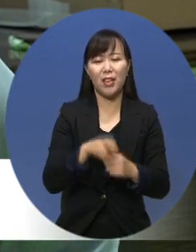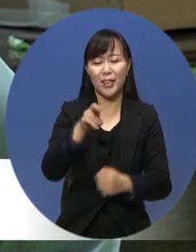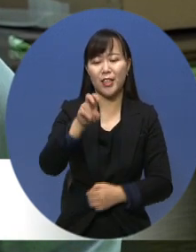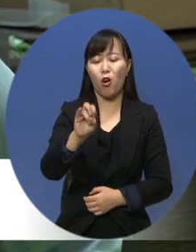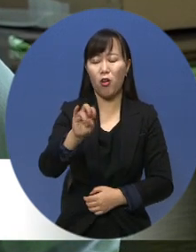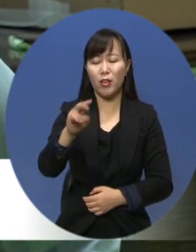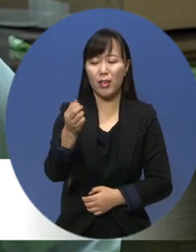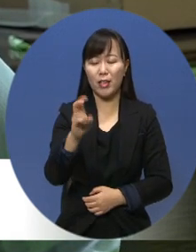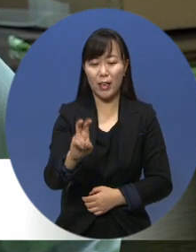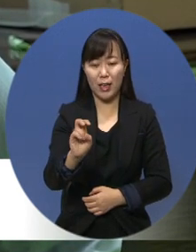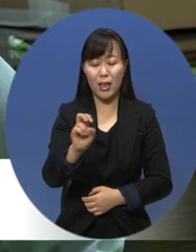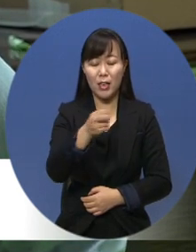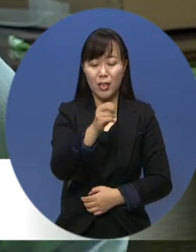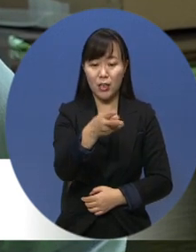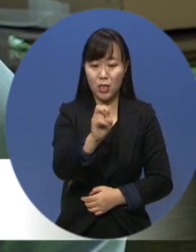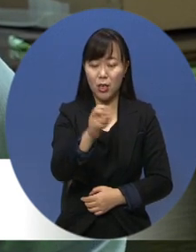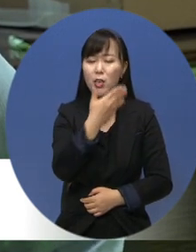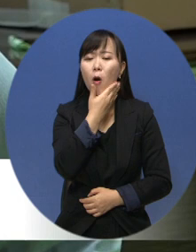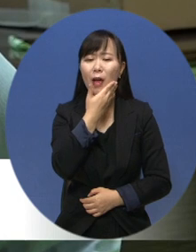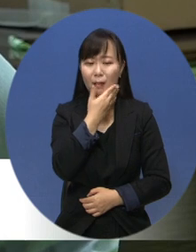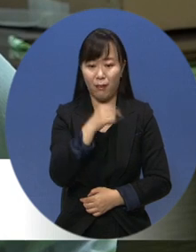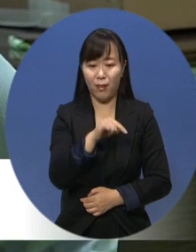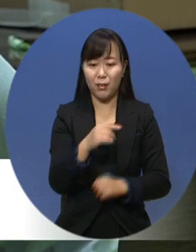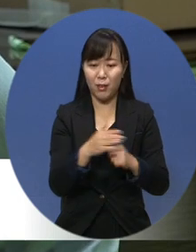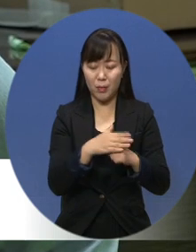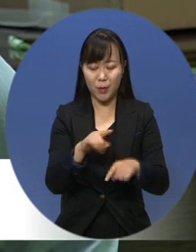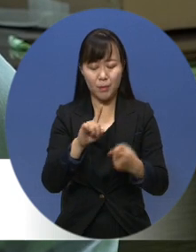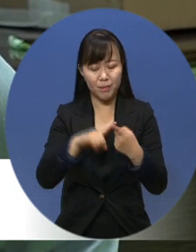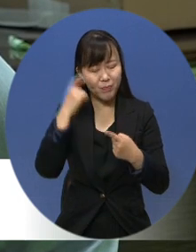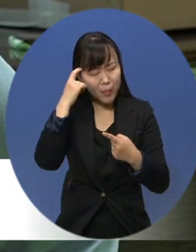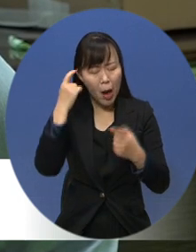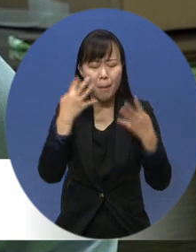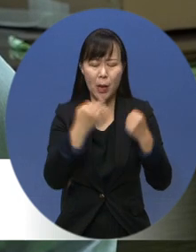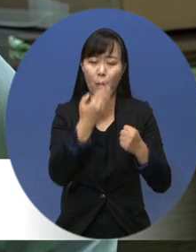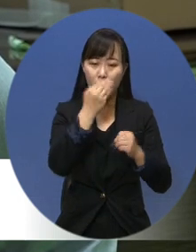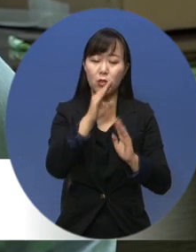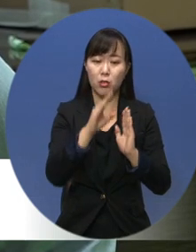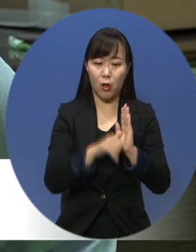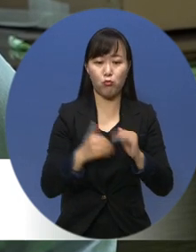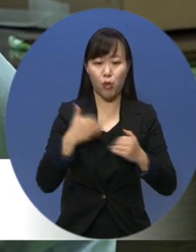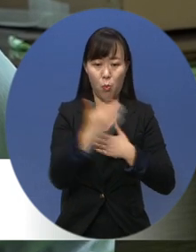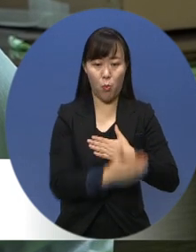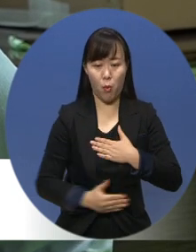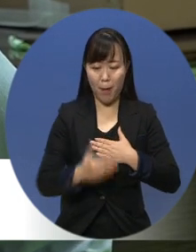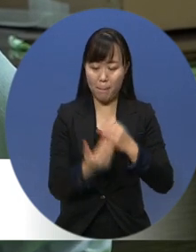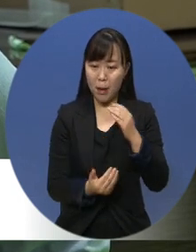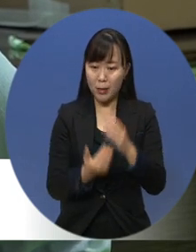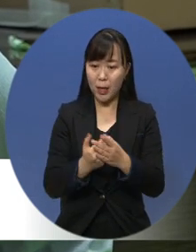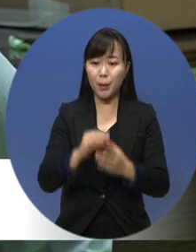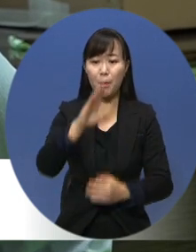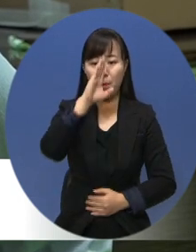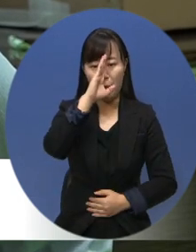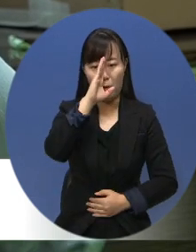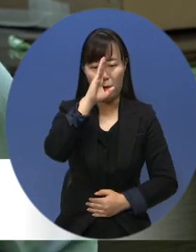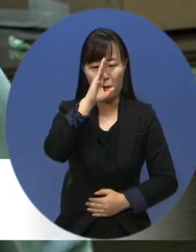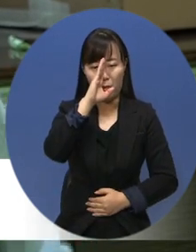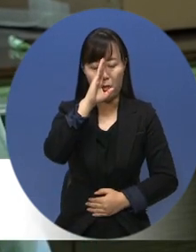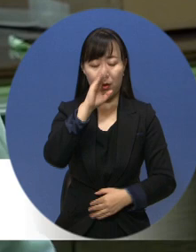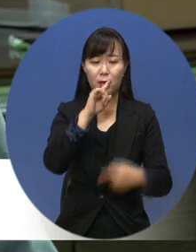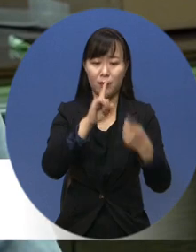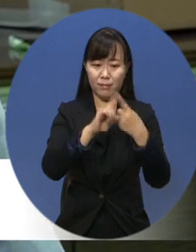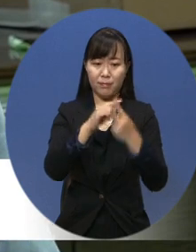그런 영양소에 대한 인식을 좀 시키면서 낮 흐름이 영양소 4 많이 먹었을 때 우리 못오게 발생되는 그런